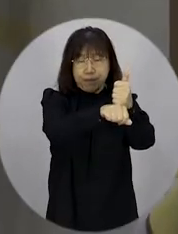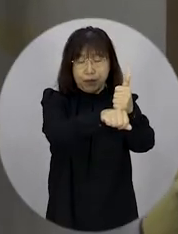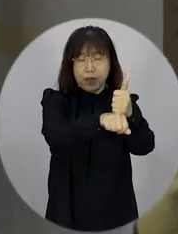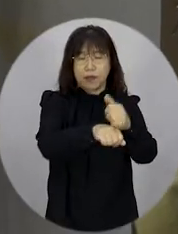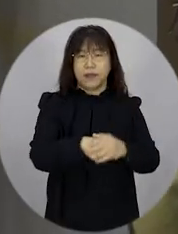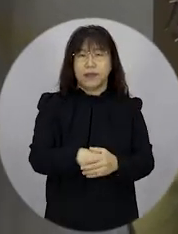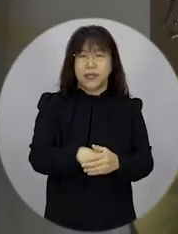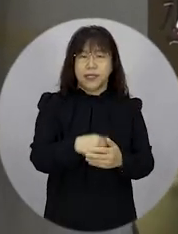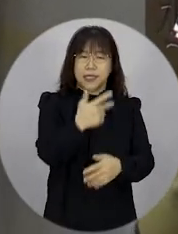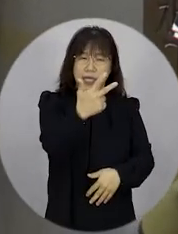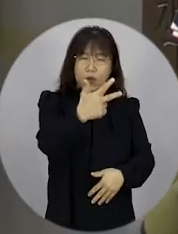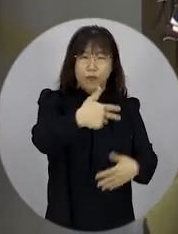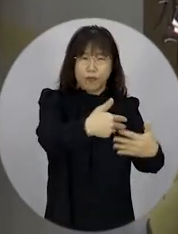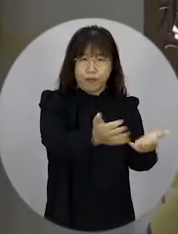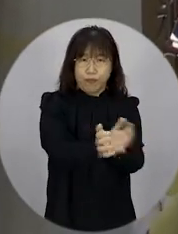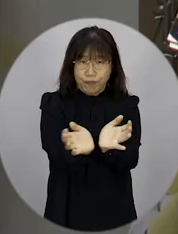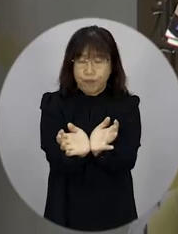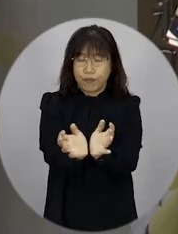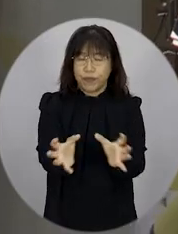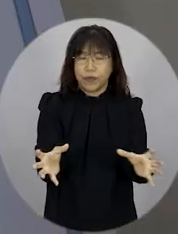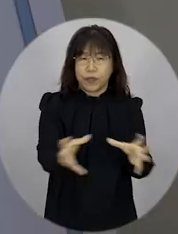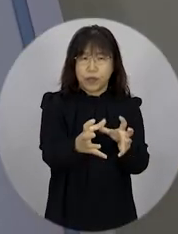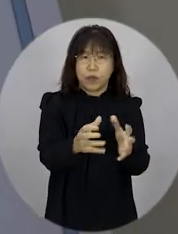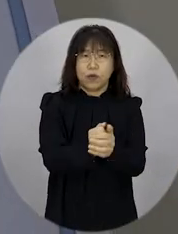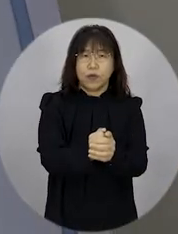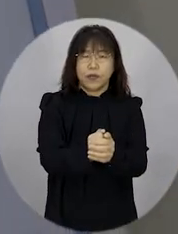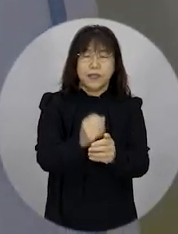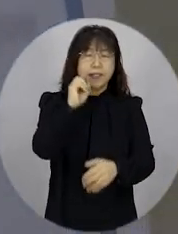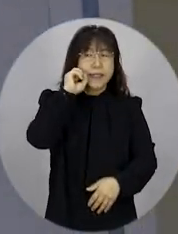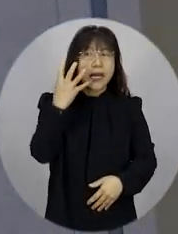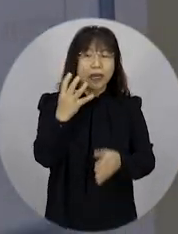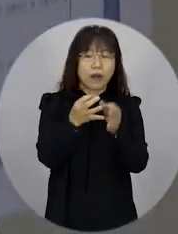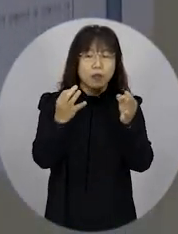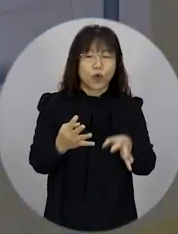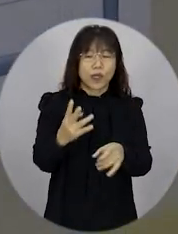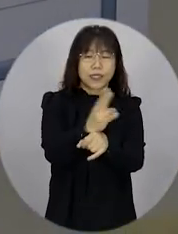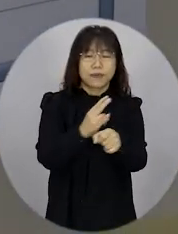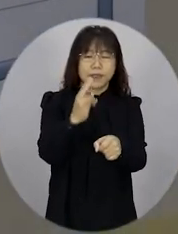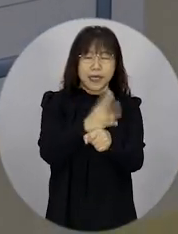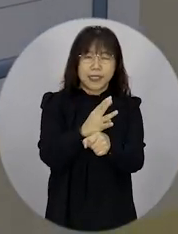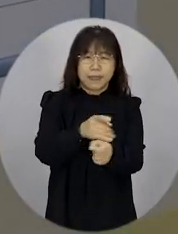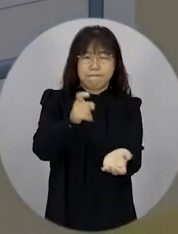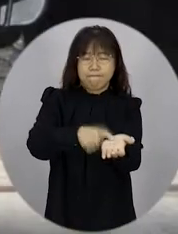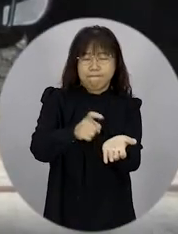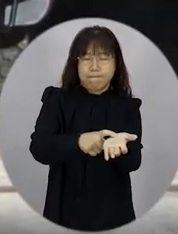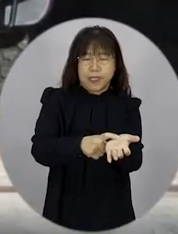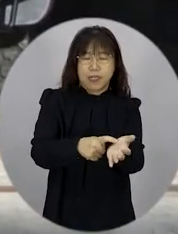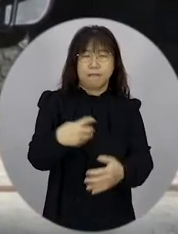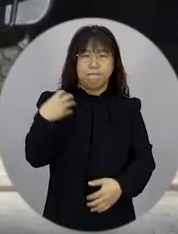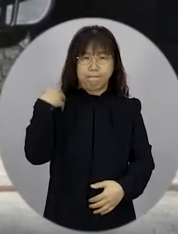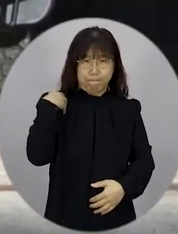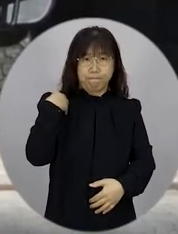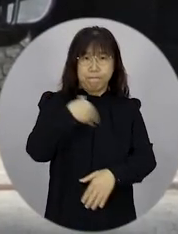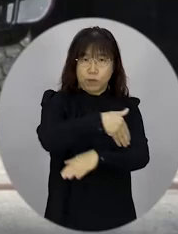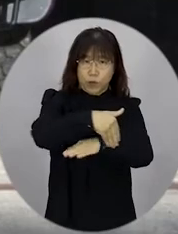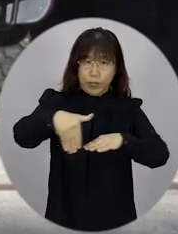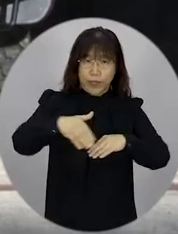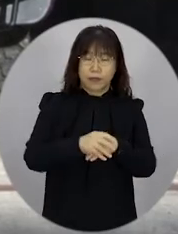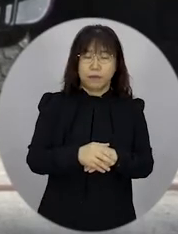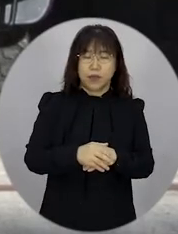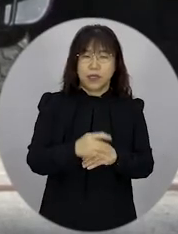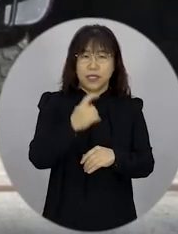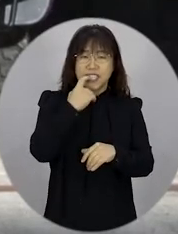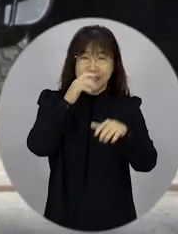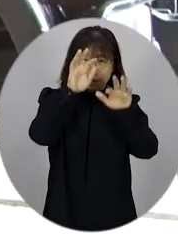대책반으로 구성됐으며 앞으로 4개월 동안 24시간 비상근무체제에 들어갑니다. 강서구는